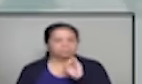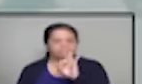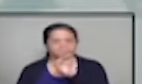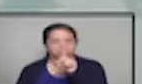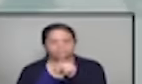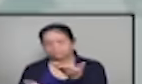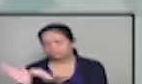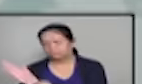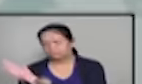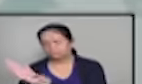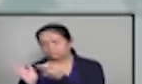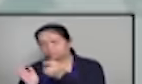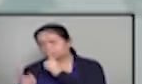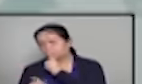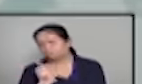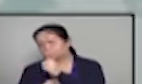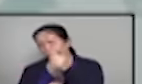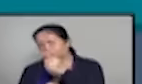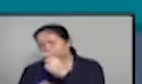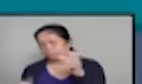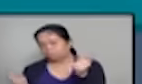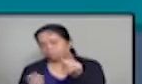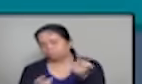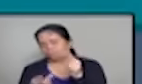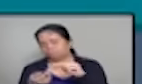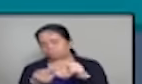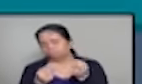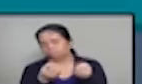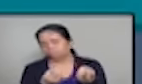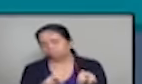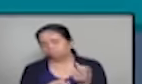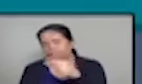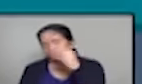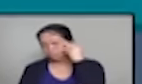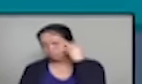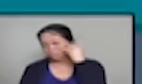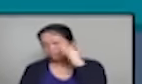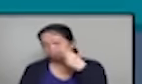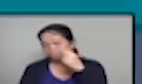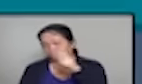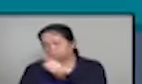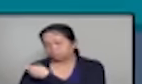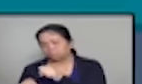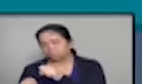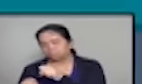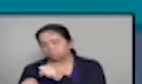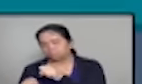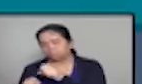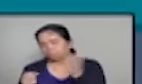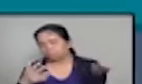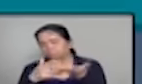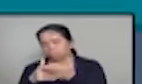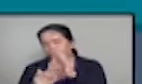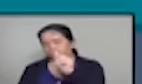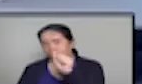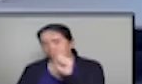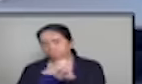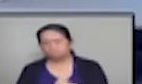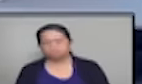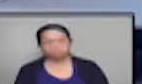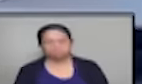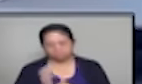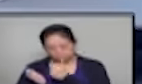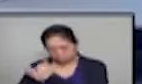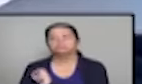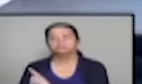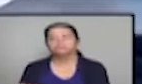mga ebidensya na talagang nagsasama na itong si Charlene at saka itong si Michael, pwede ho natin sampa ng kaso. Siguro. Matutulungan